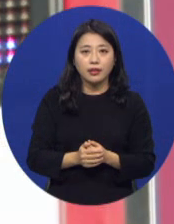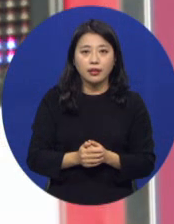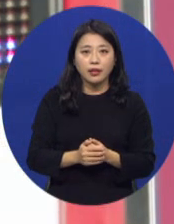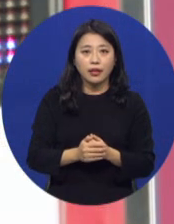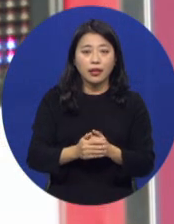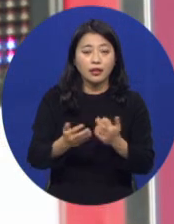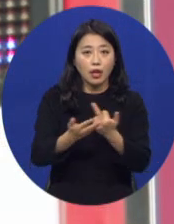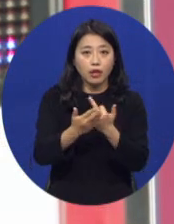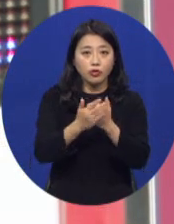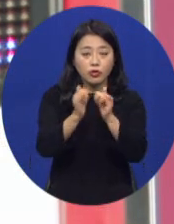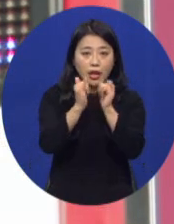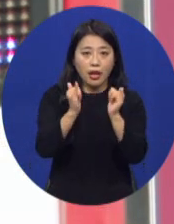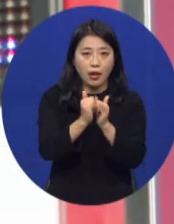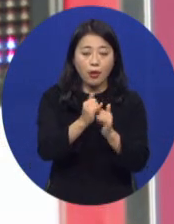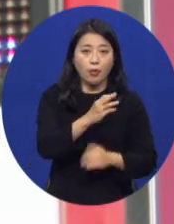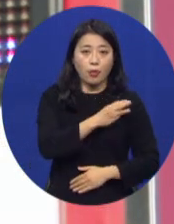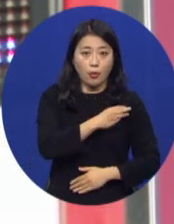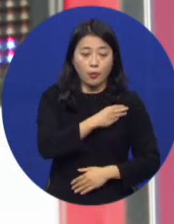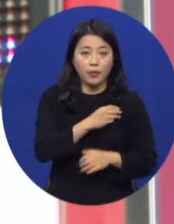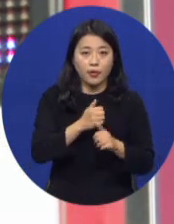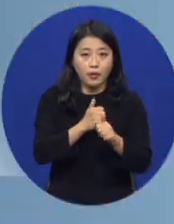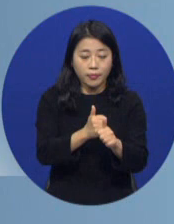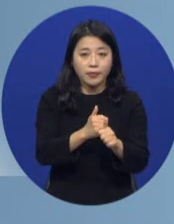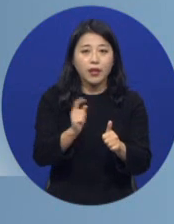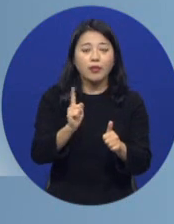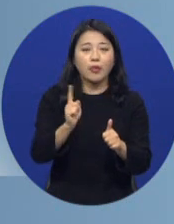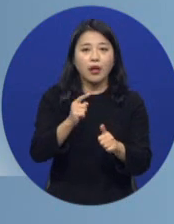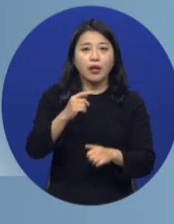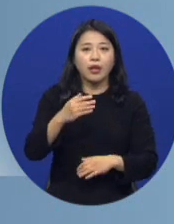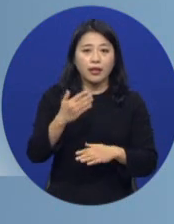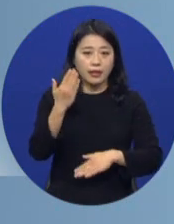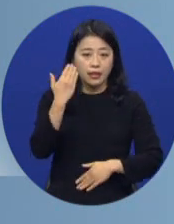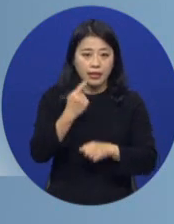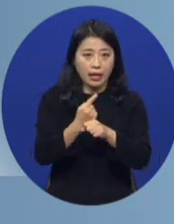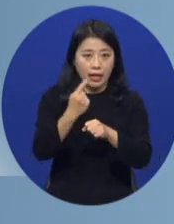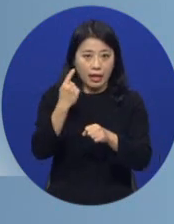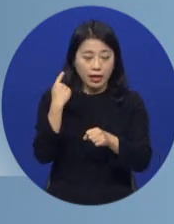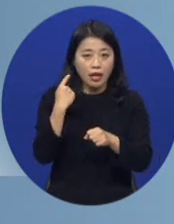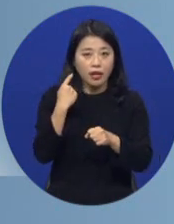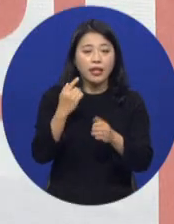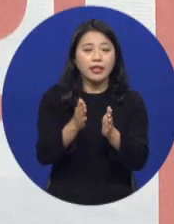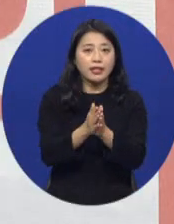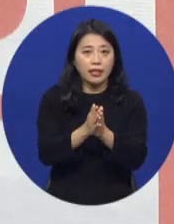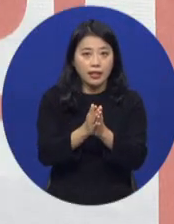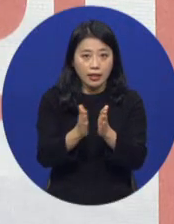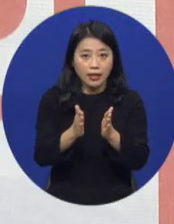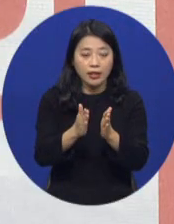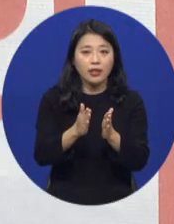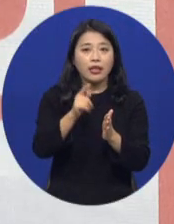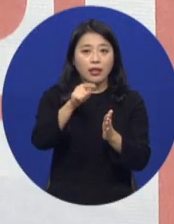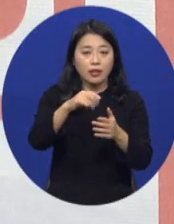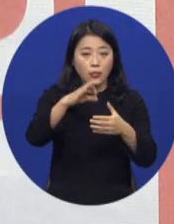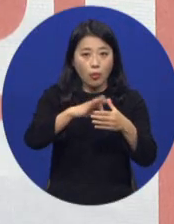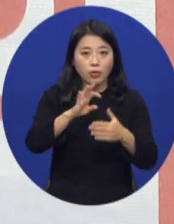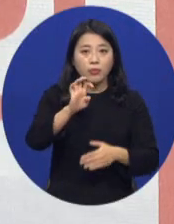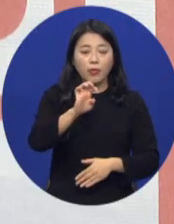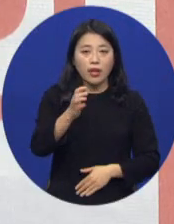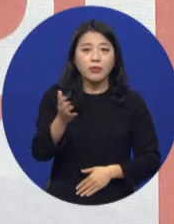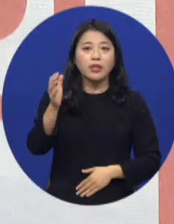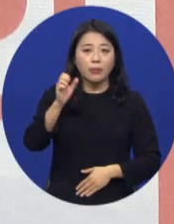사회복지공동모금회에 따르면 희망 2023 나눔캠페인 모금액이 목표인 40억 4000만원을 돌파해